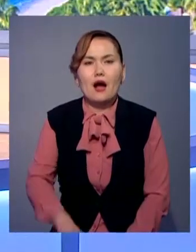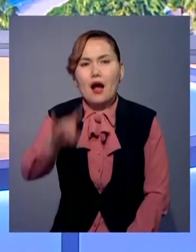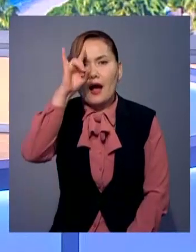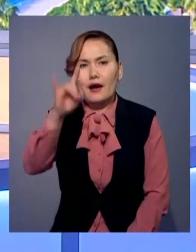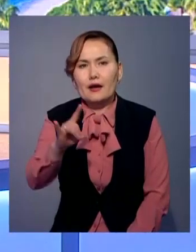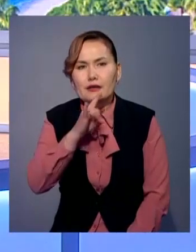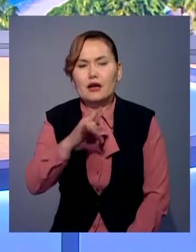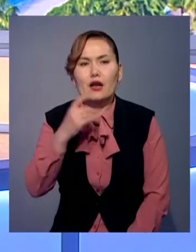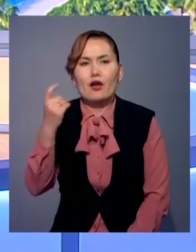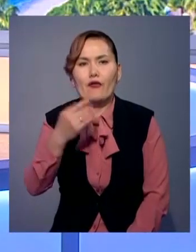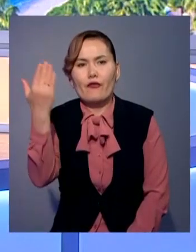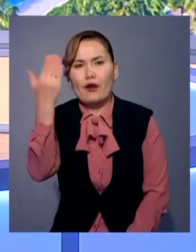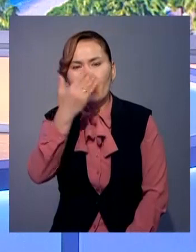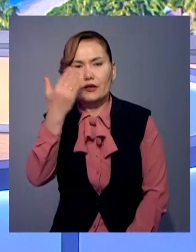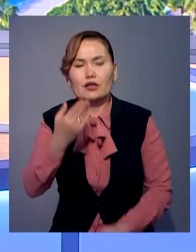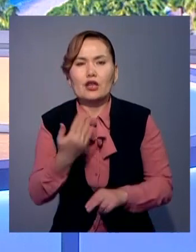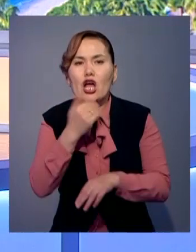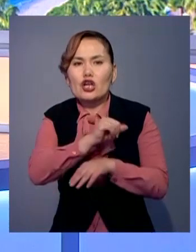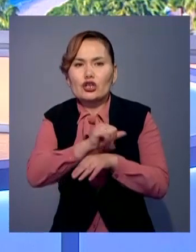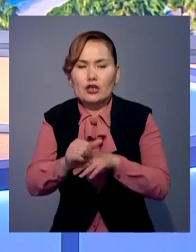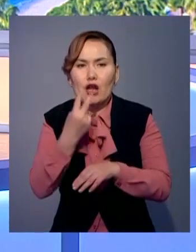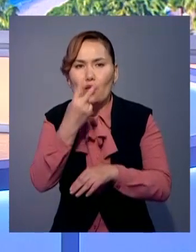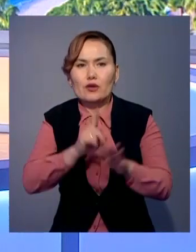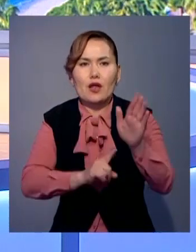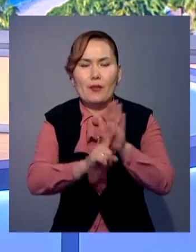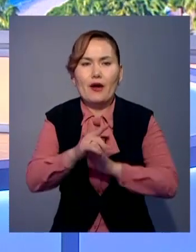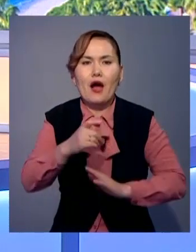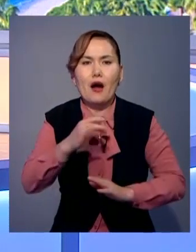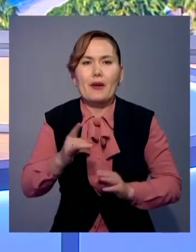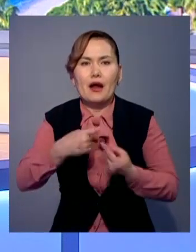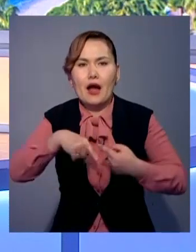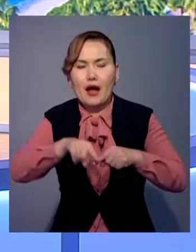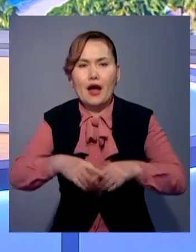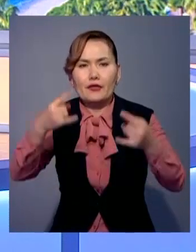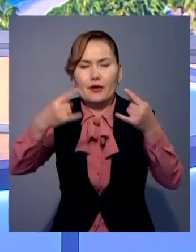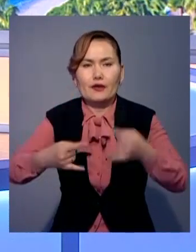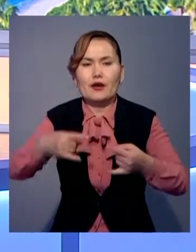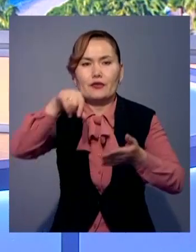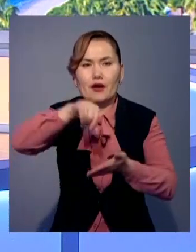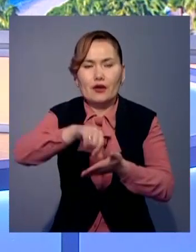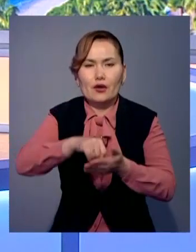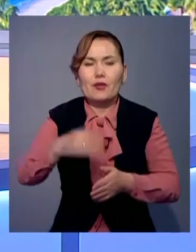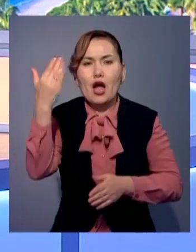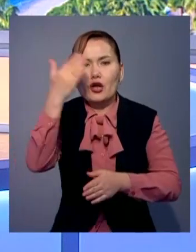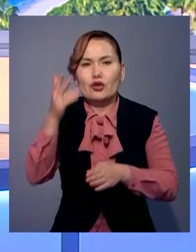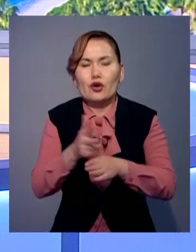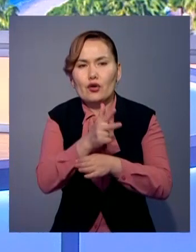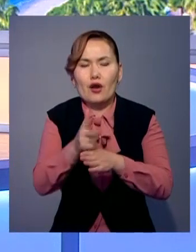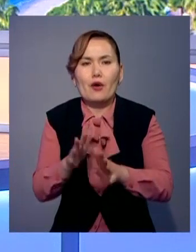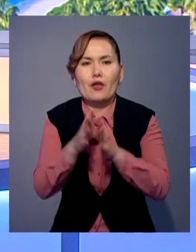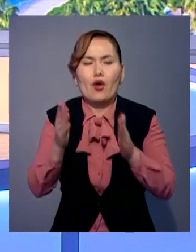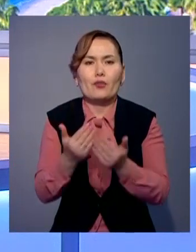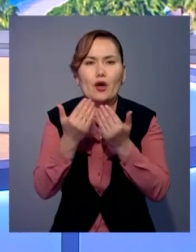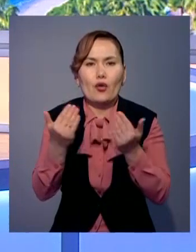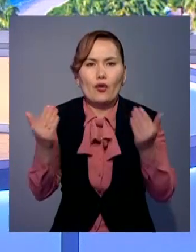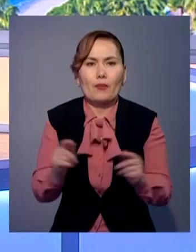Отандық деректі және көркем хикаялар шетелде көрсетіледі. Хабар агенттігі қатысқан теле және кино өнімдер саласындағы ауқымды көрменің қорытындысы